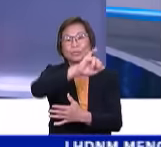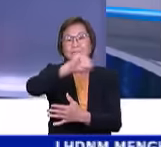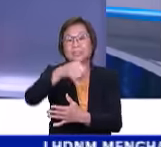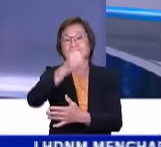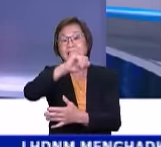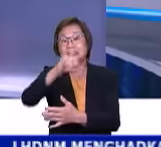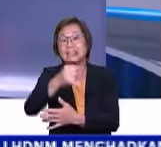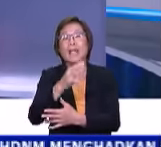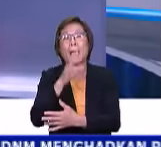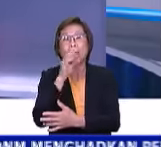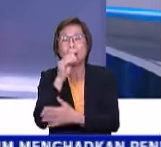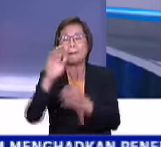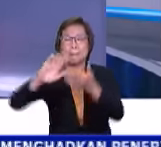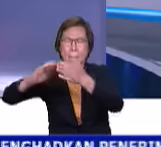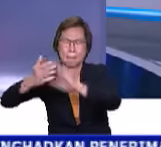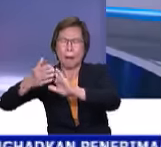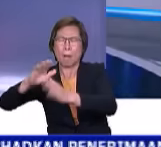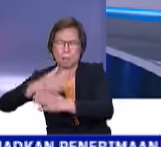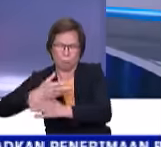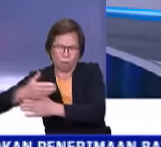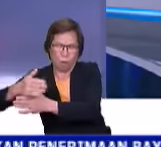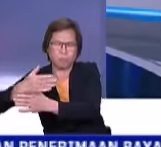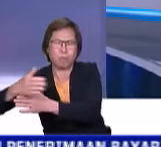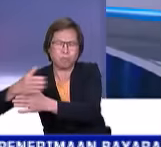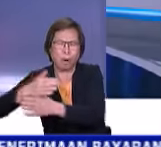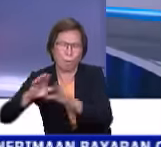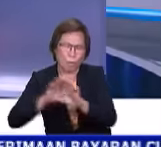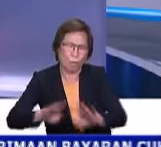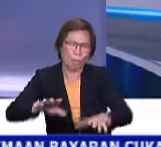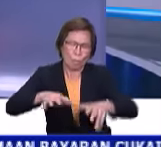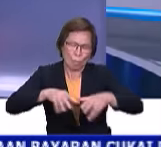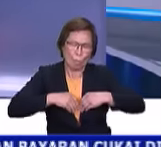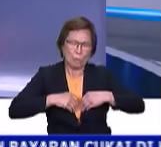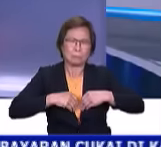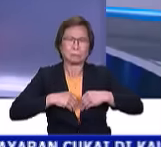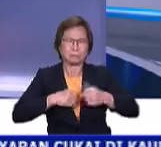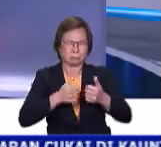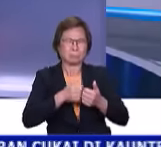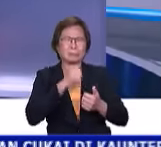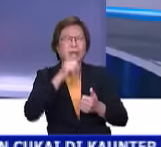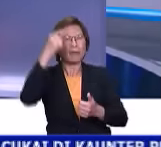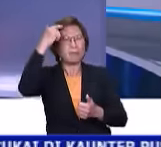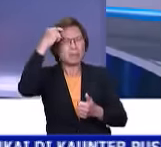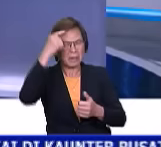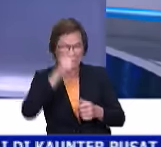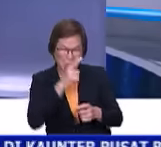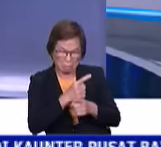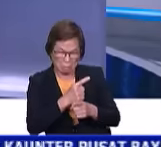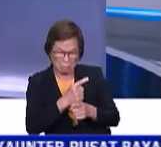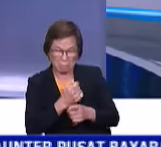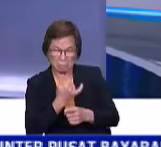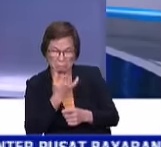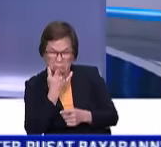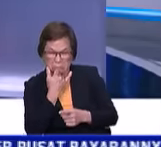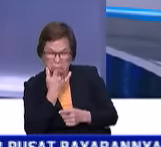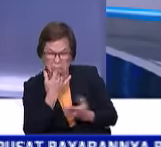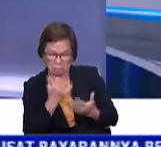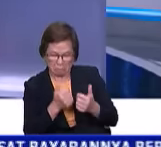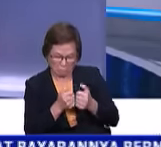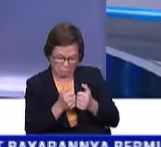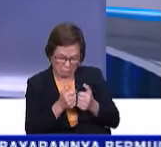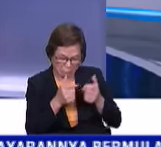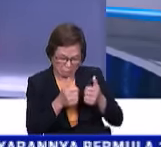berkata masyarakat kerap berkongsi sebarang berita yang diterima tanpa memikirkan kesahihannya. Ya, justru